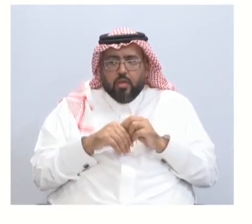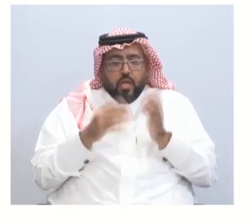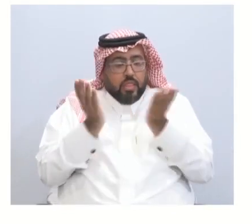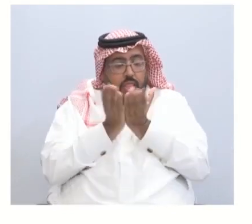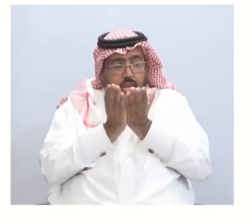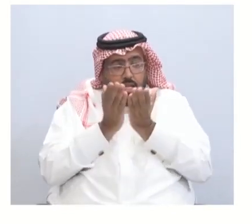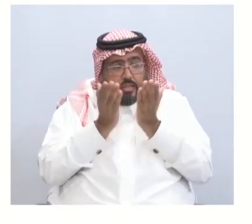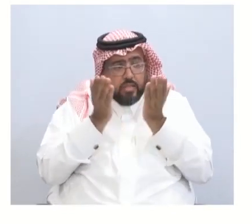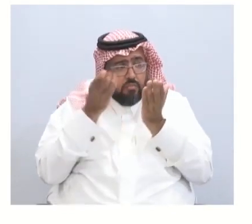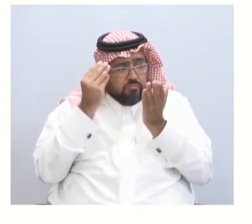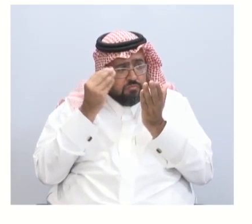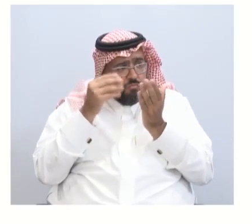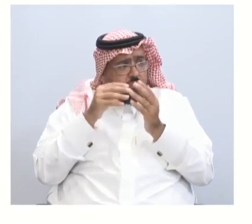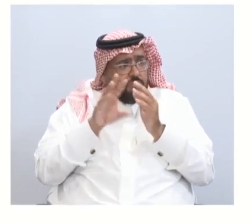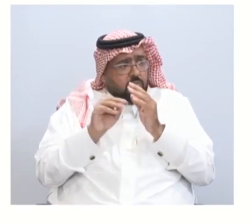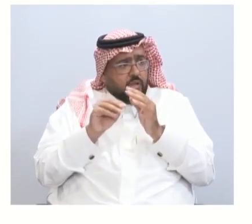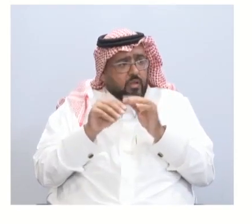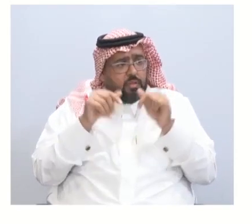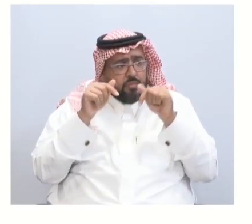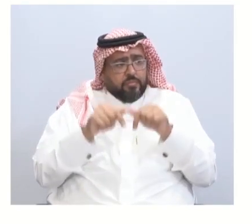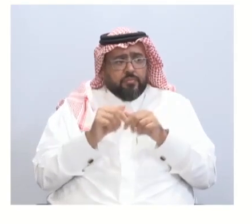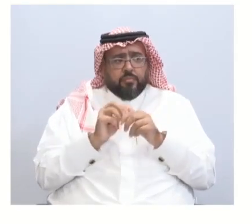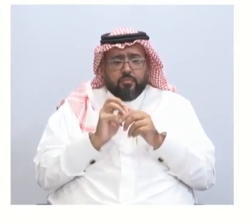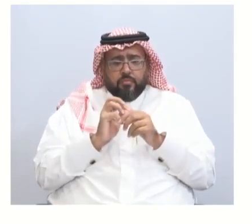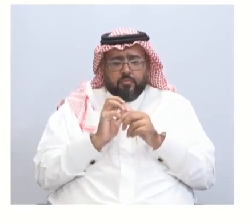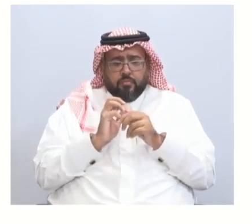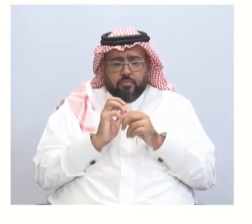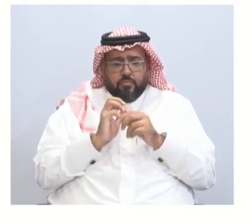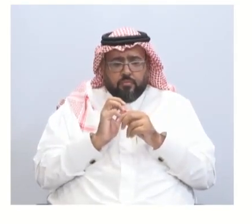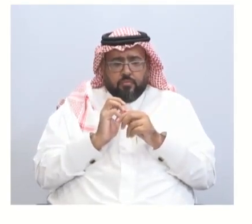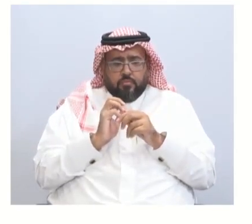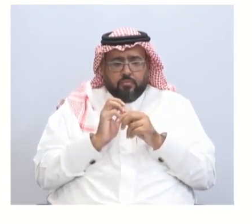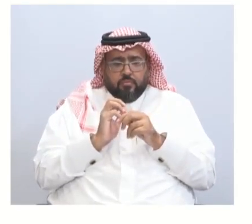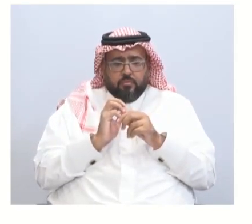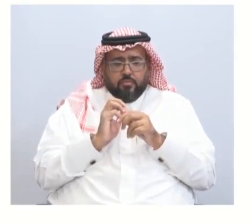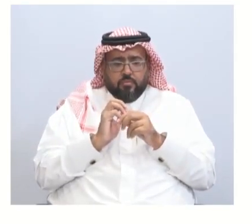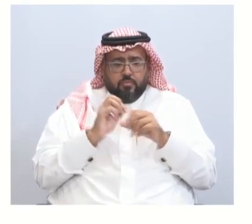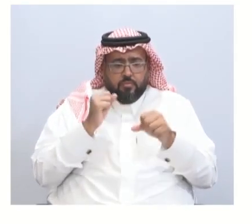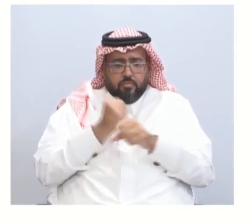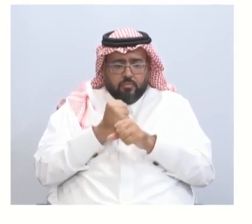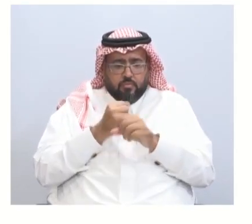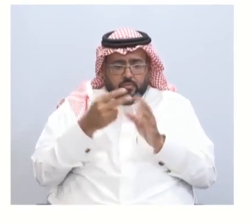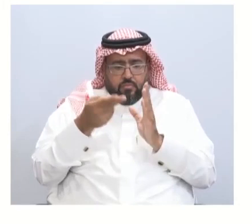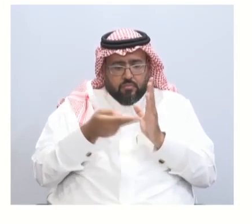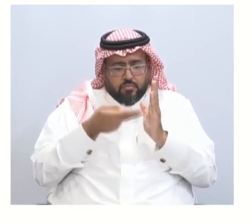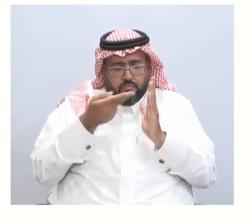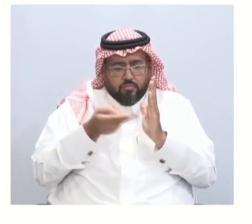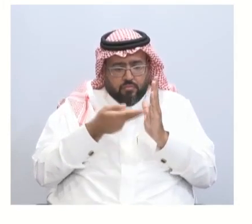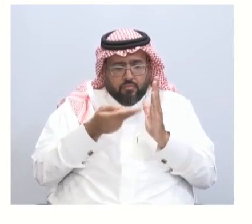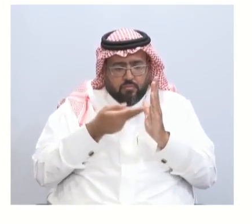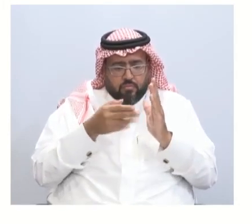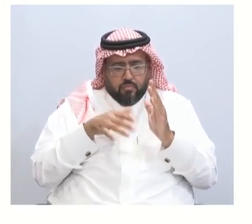دراسه انماط مشابهه لذلك في عمليه رسم خرائط